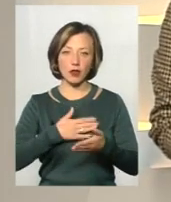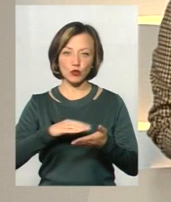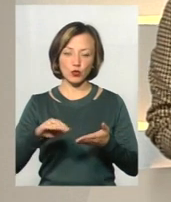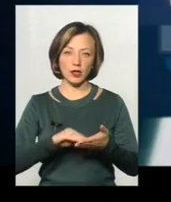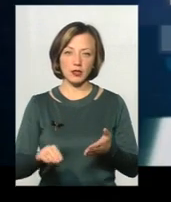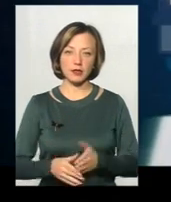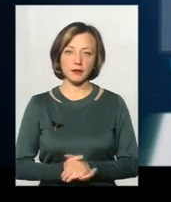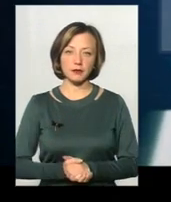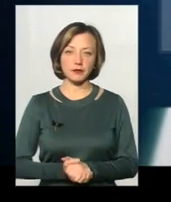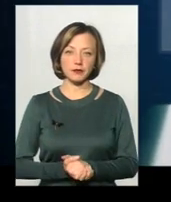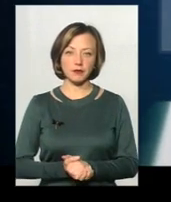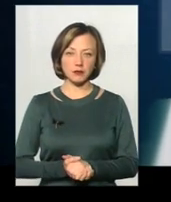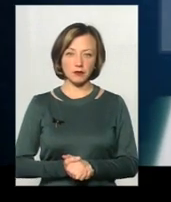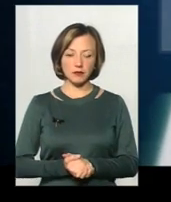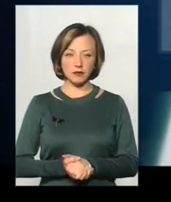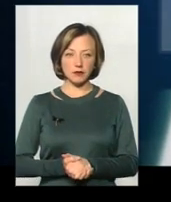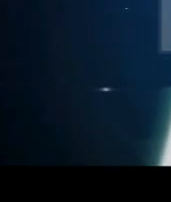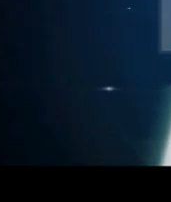сюжеті.